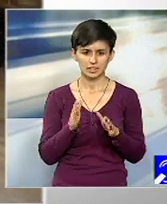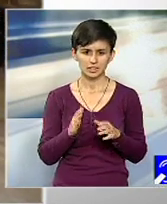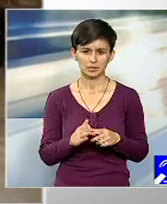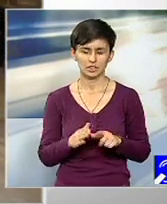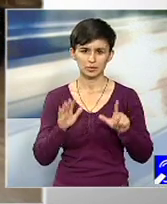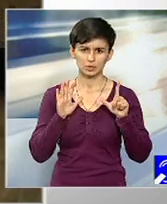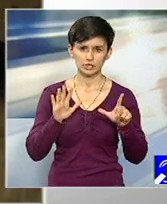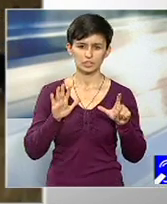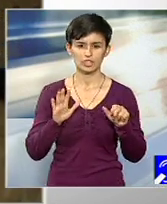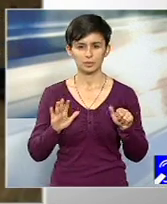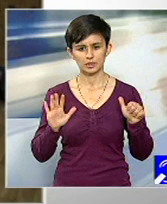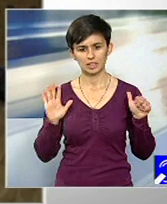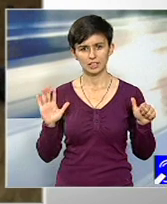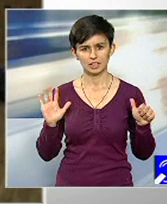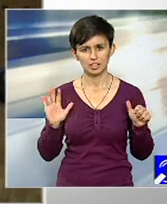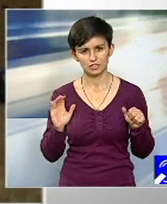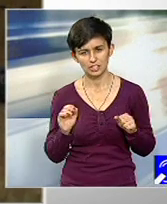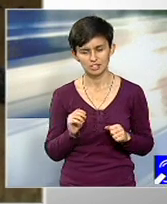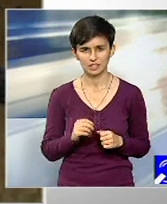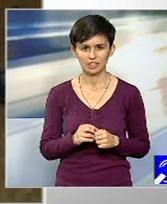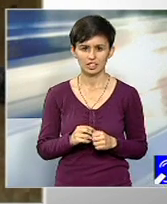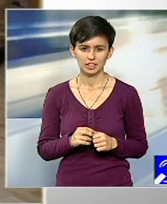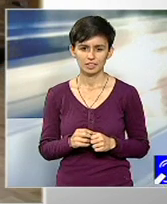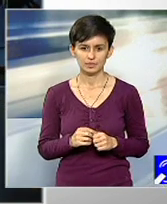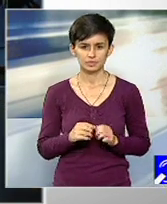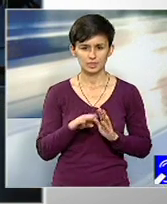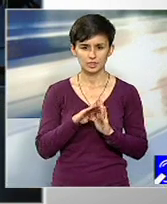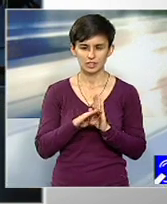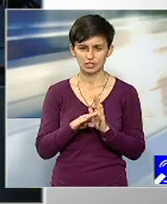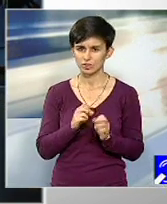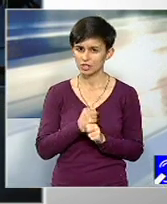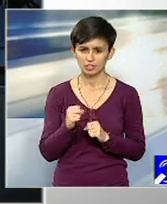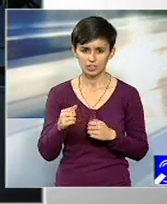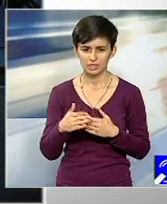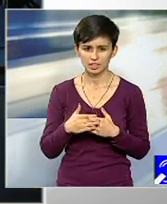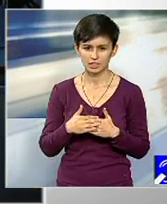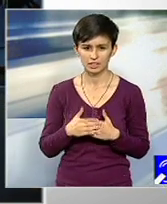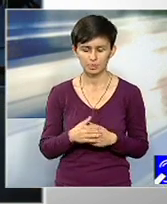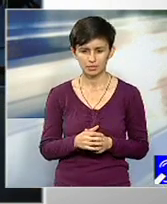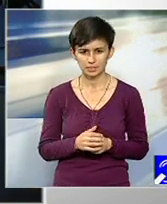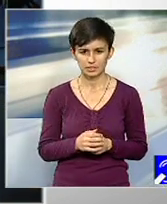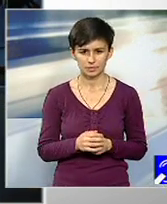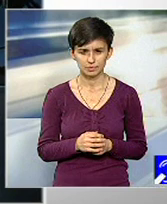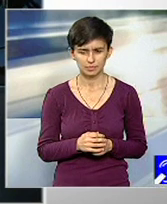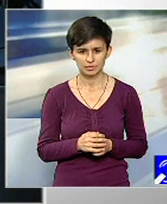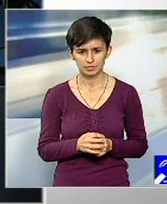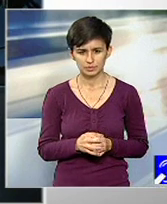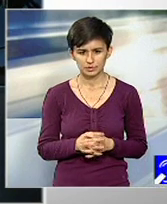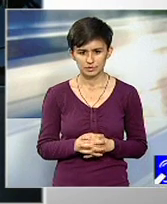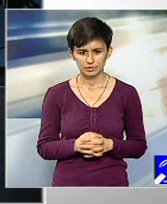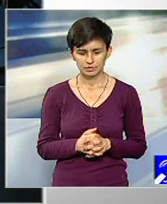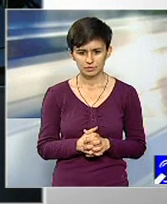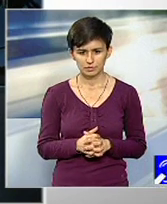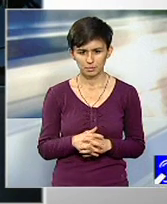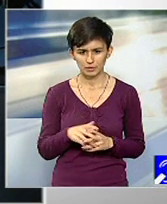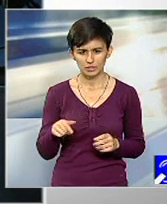7-6 pentru prima echipă, deci foarte apropiat. O luptă extraordinară între ei și asta mi-a făcut cea mai mare plăcere